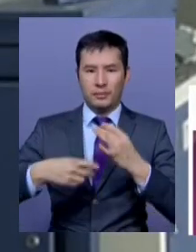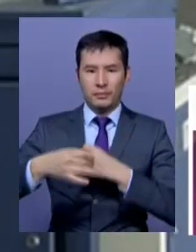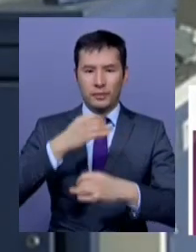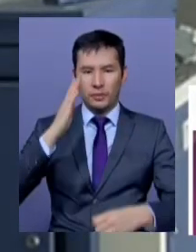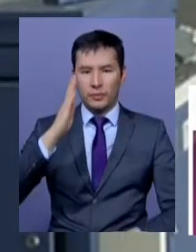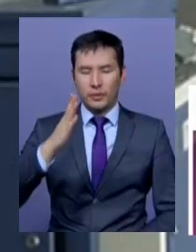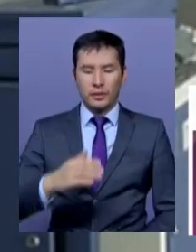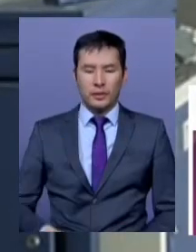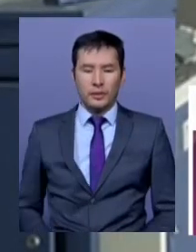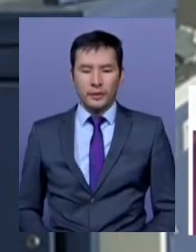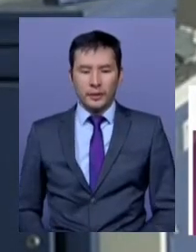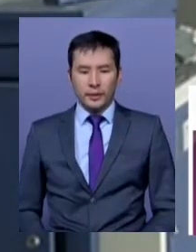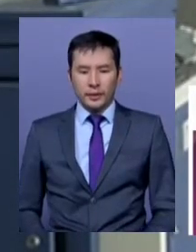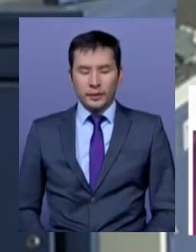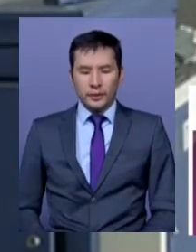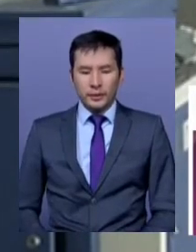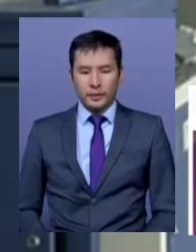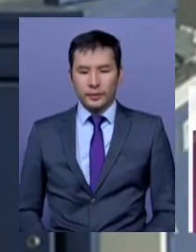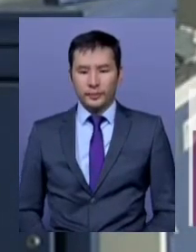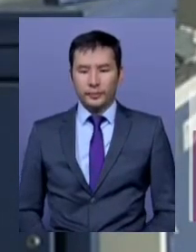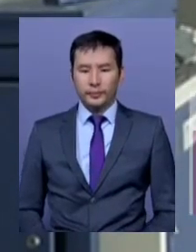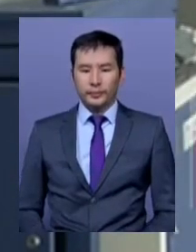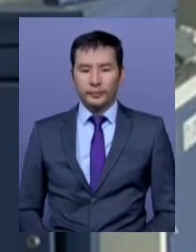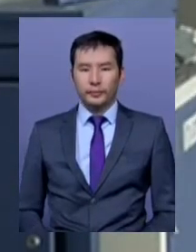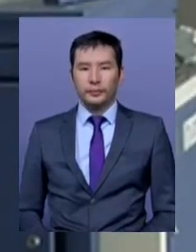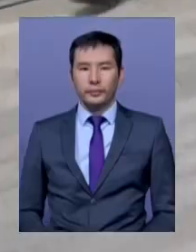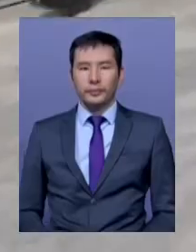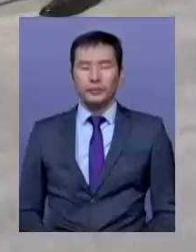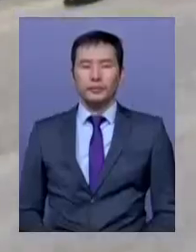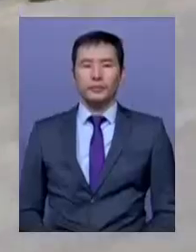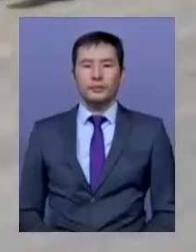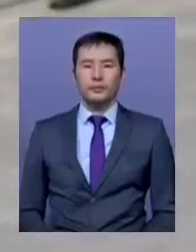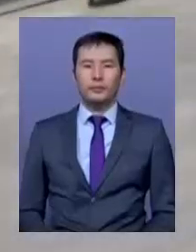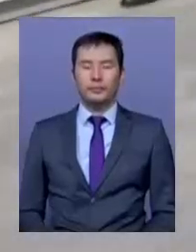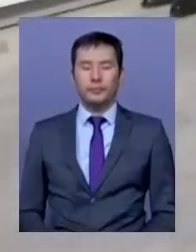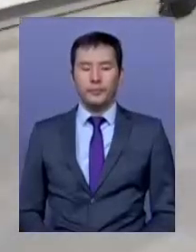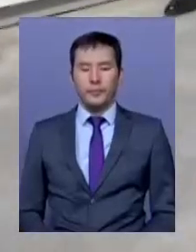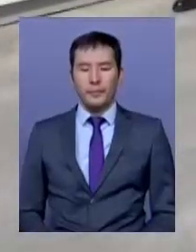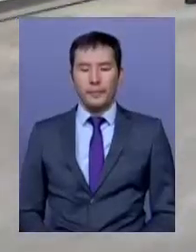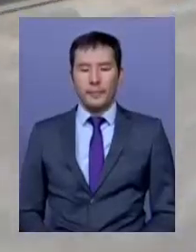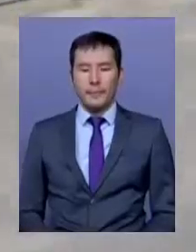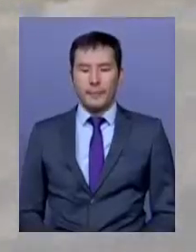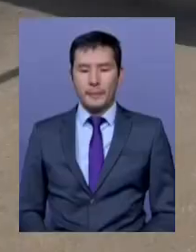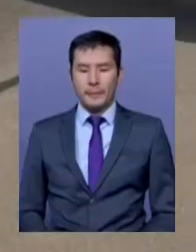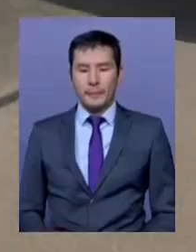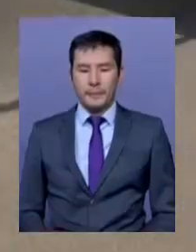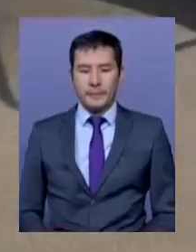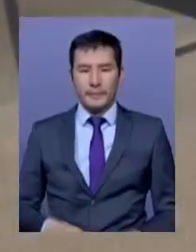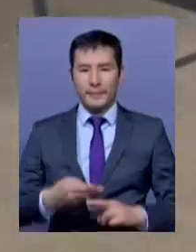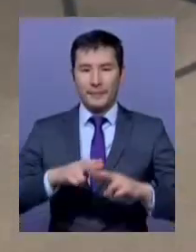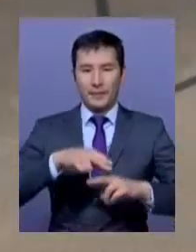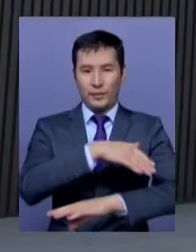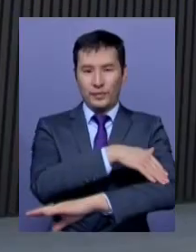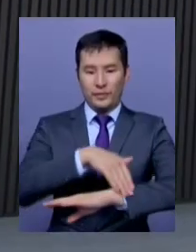көптігінен 2-3 ауысымдық жұмыс жүйесіне көшпекпіз. Құрылғылардың бәрі жаңа. Сондай-ақ бірнеше жылдан бері қайта жөндеуге жабылған Алмалы